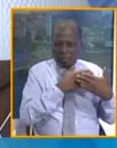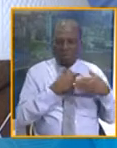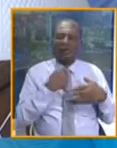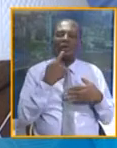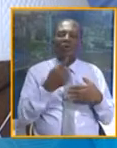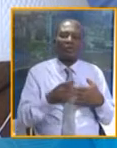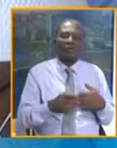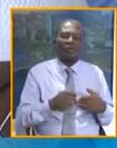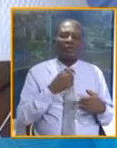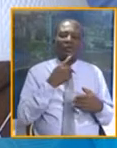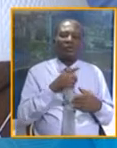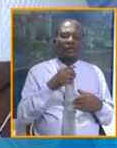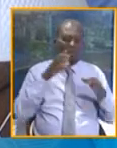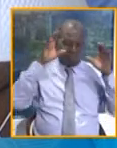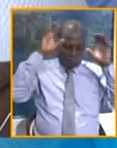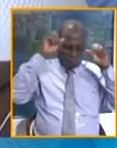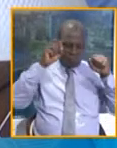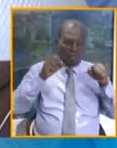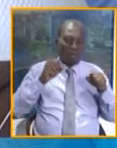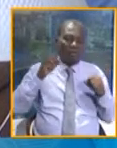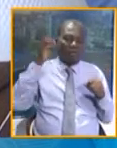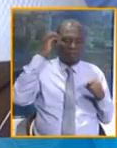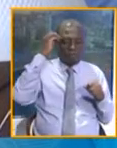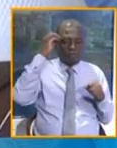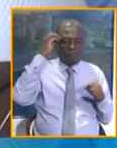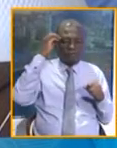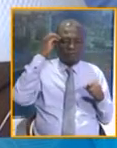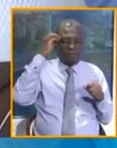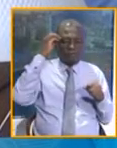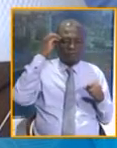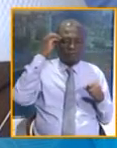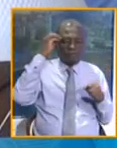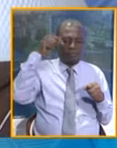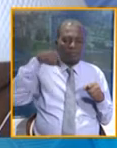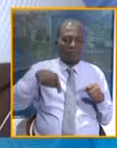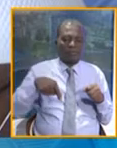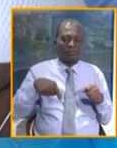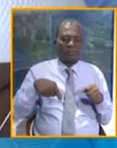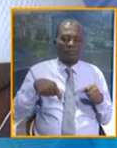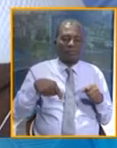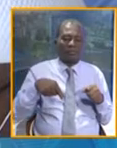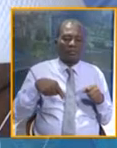de rassurer le chef de l'État, Alhaji Alassane Ouattara, que